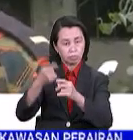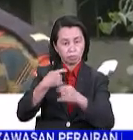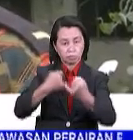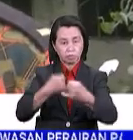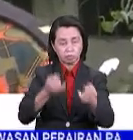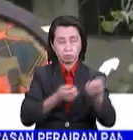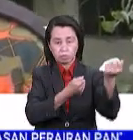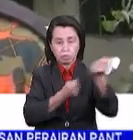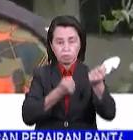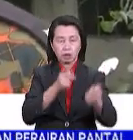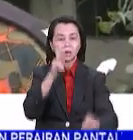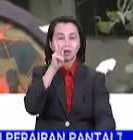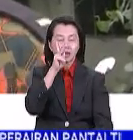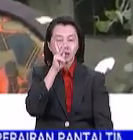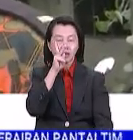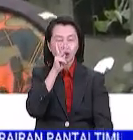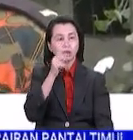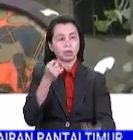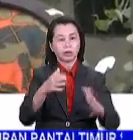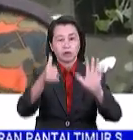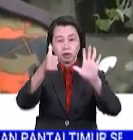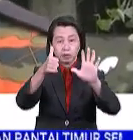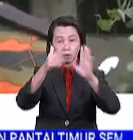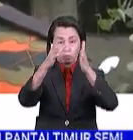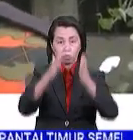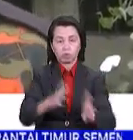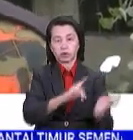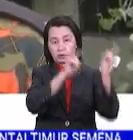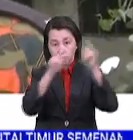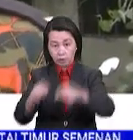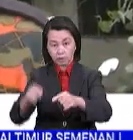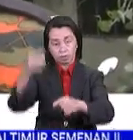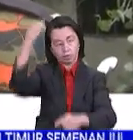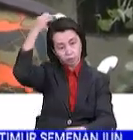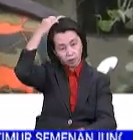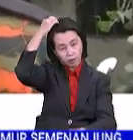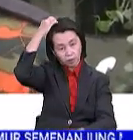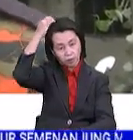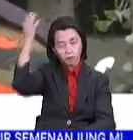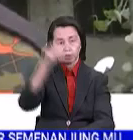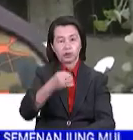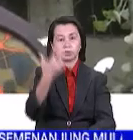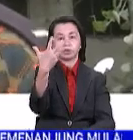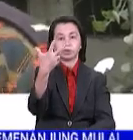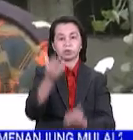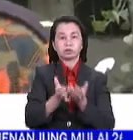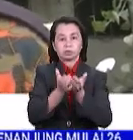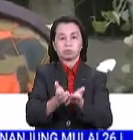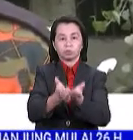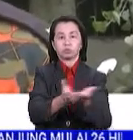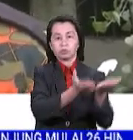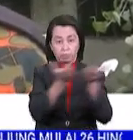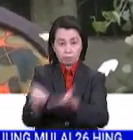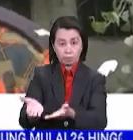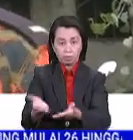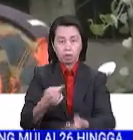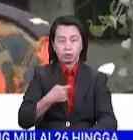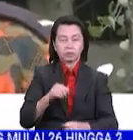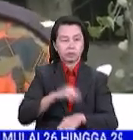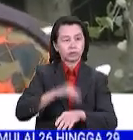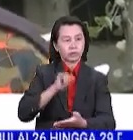Bomba dan Pemadam di Kedah, selama 6 orang anggota ditugaskan dengan 3 biji botlah. Masa tu saya tak